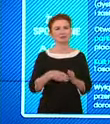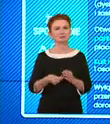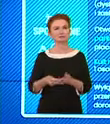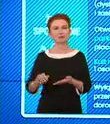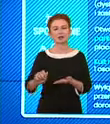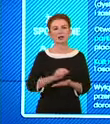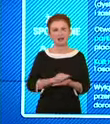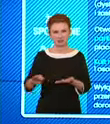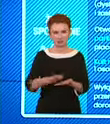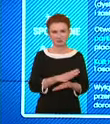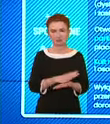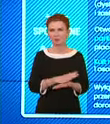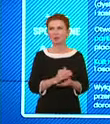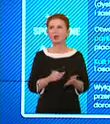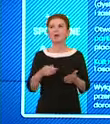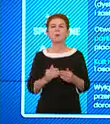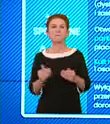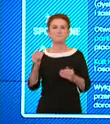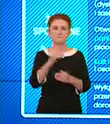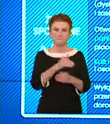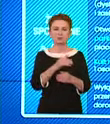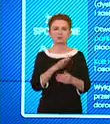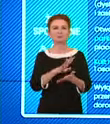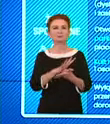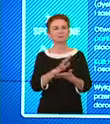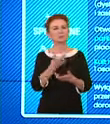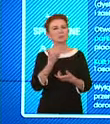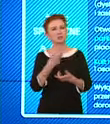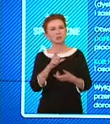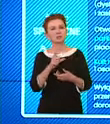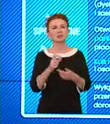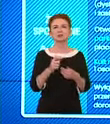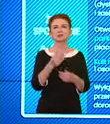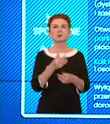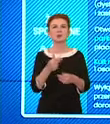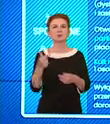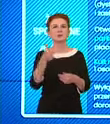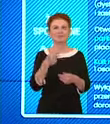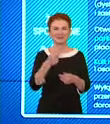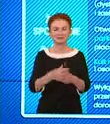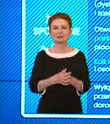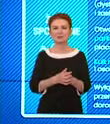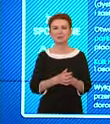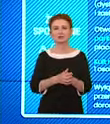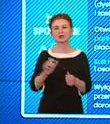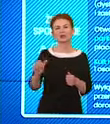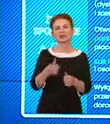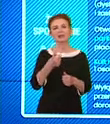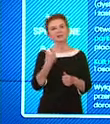metrów 15 metrów kwadratowych i jedna osoba na 15 metrów kwadratowych, czyli jeżeli w sklepie